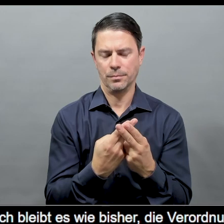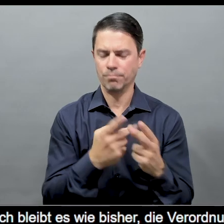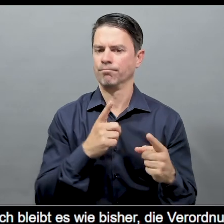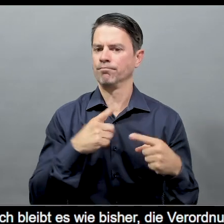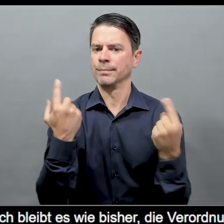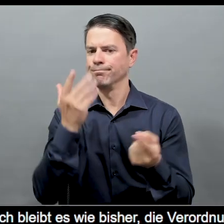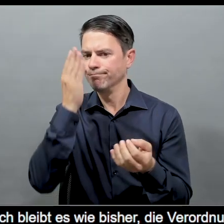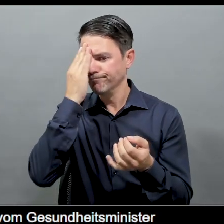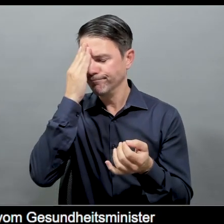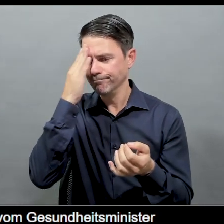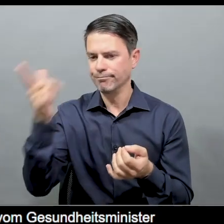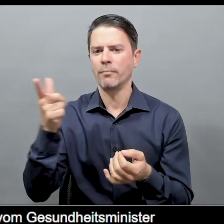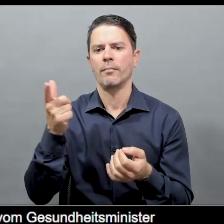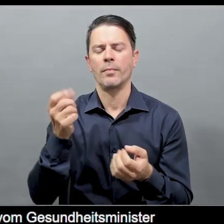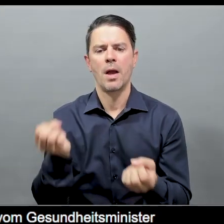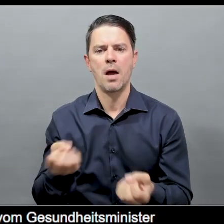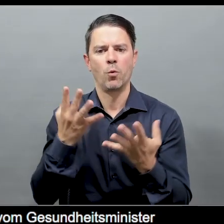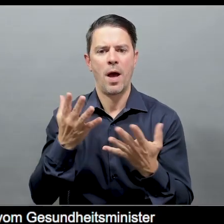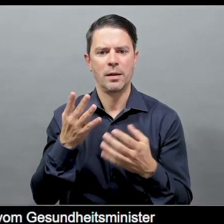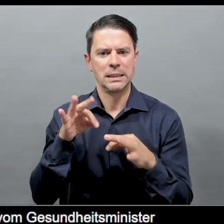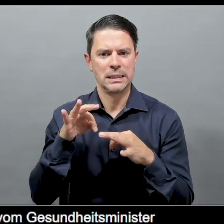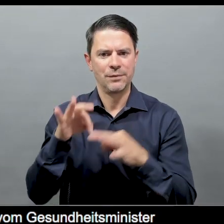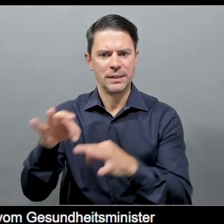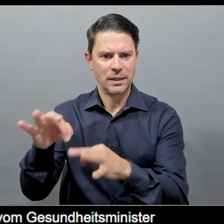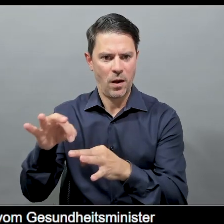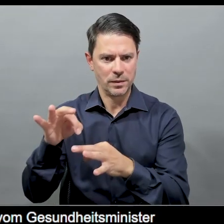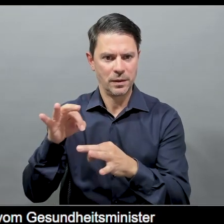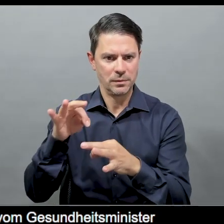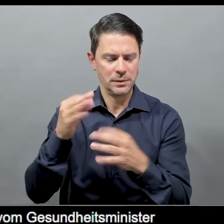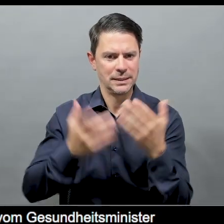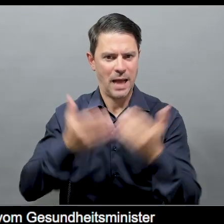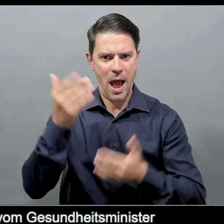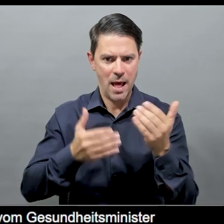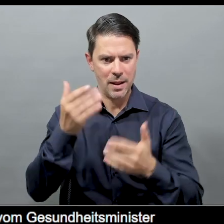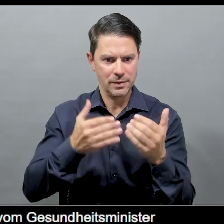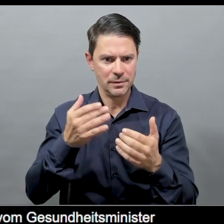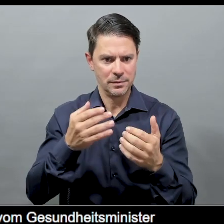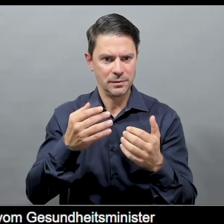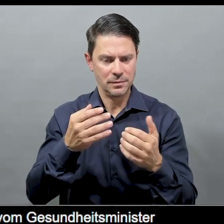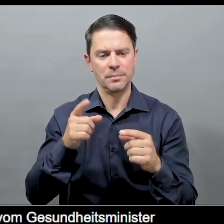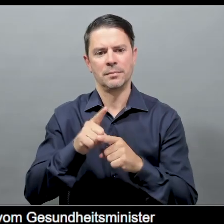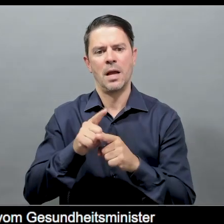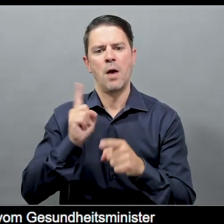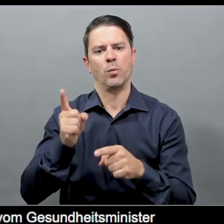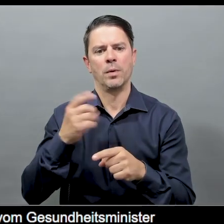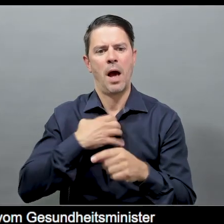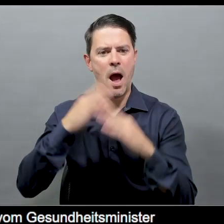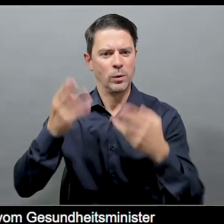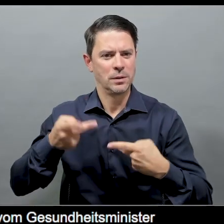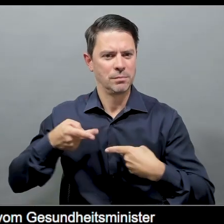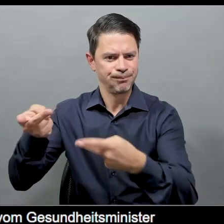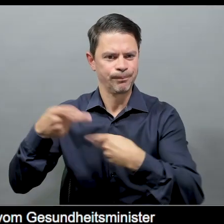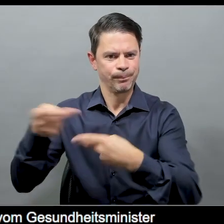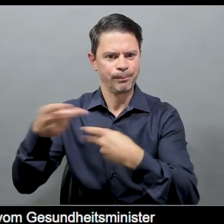27.09., also heute, 20.800 Neuinfektionen in Bayern. In der Vorwoche waren es 11.535,